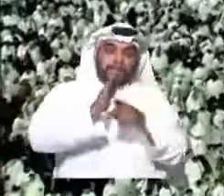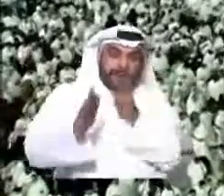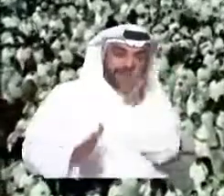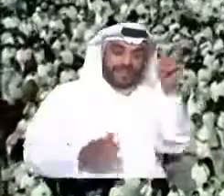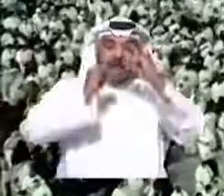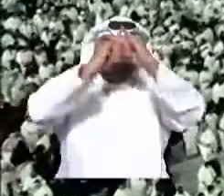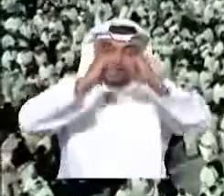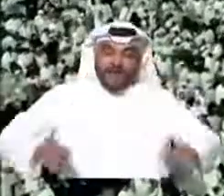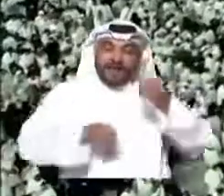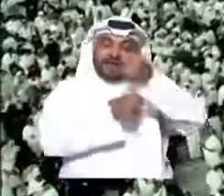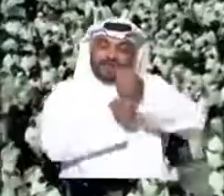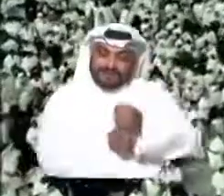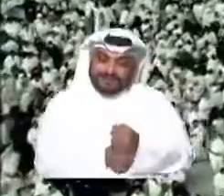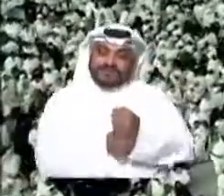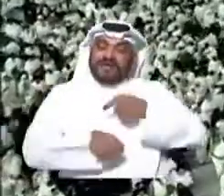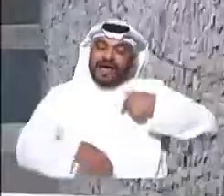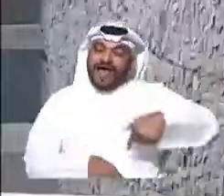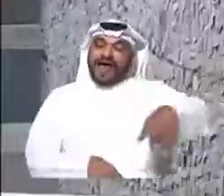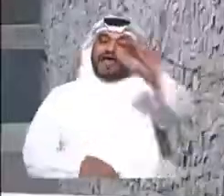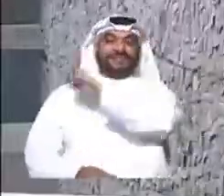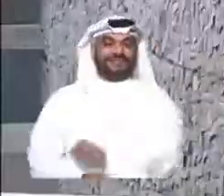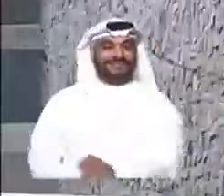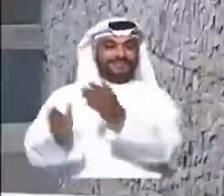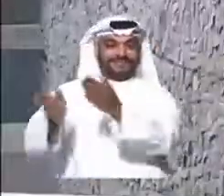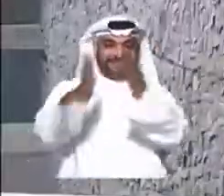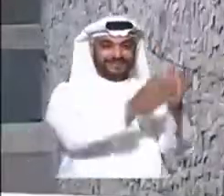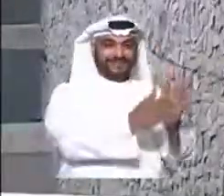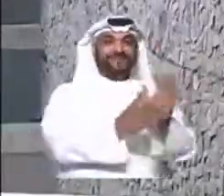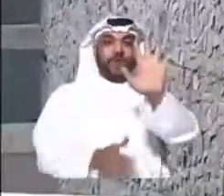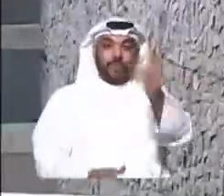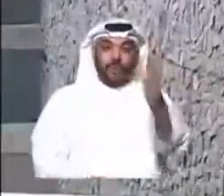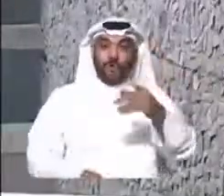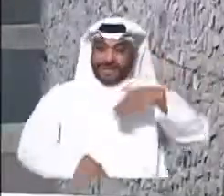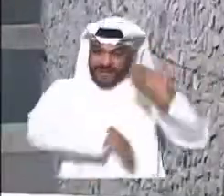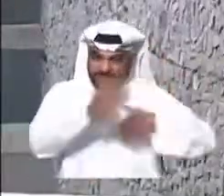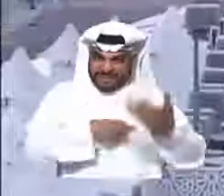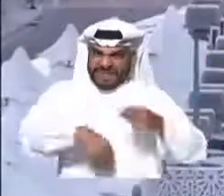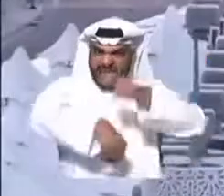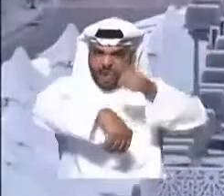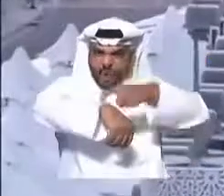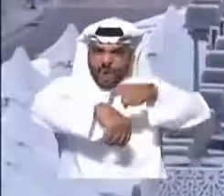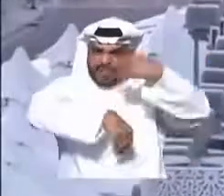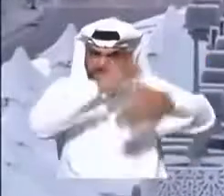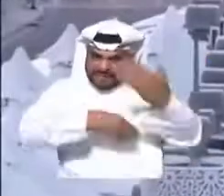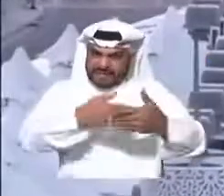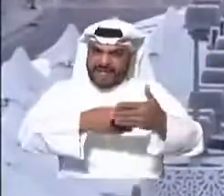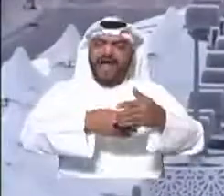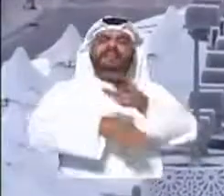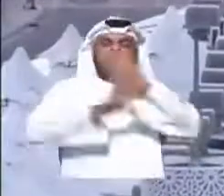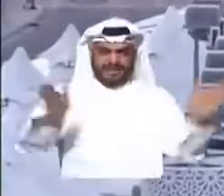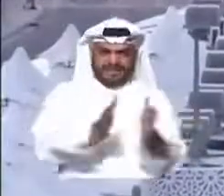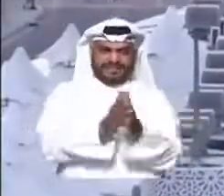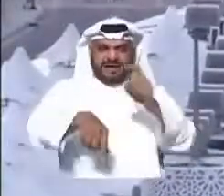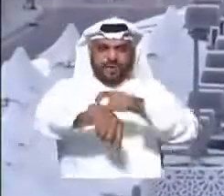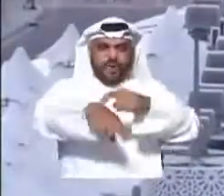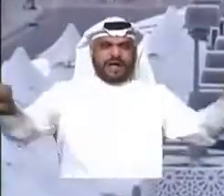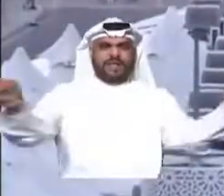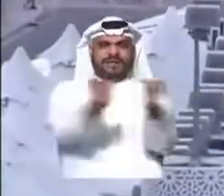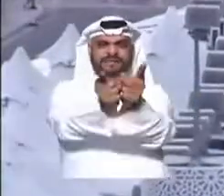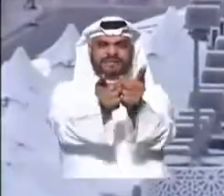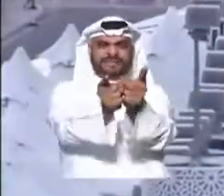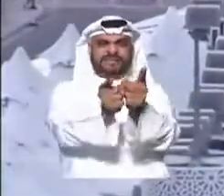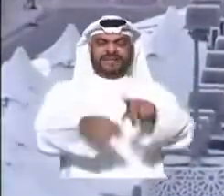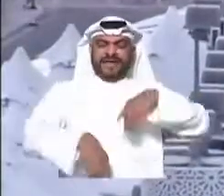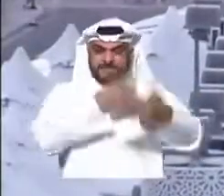بها بقية أيام التشريق. ويمكن للمتعجل من الحجاج اختصار النسك ليومين على أن يغادر